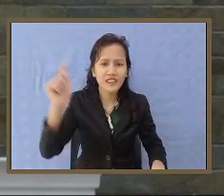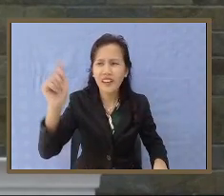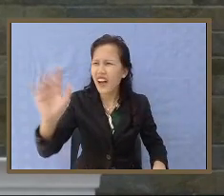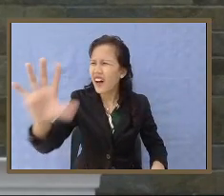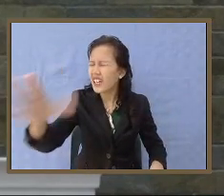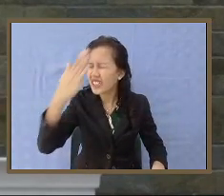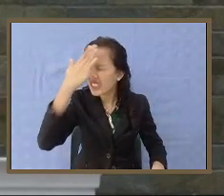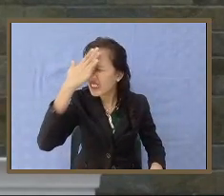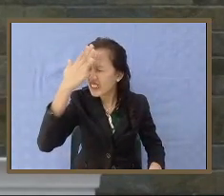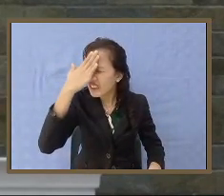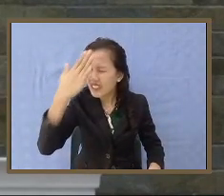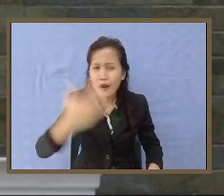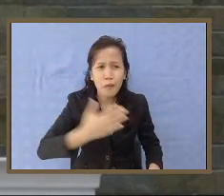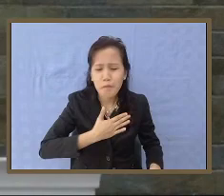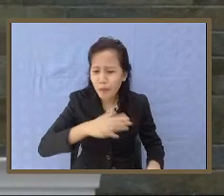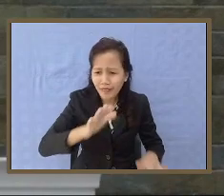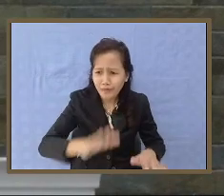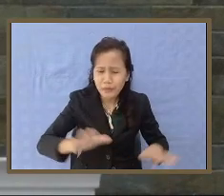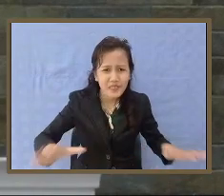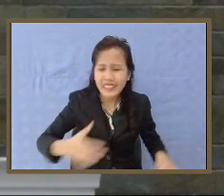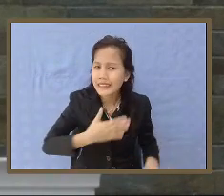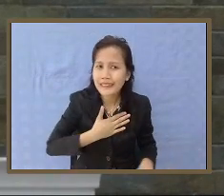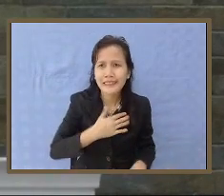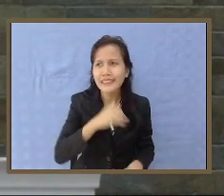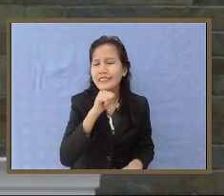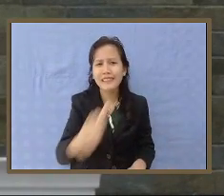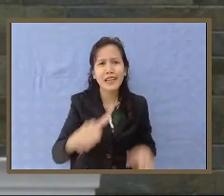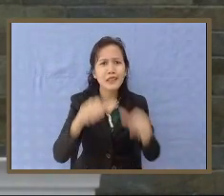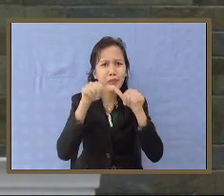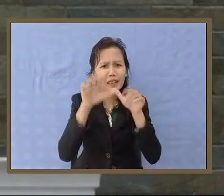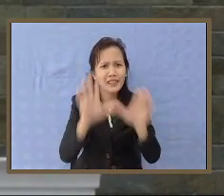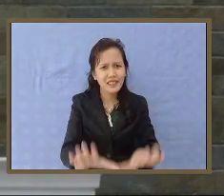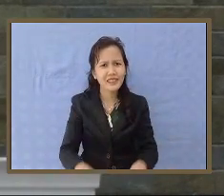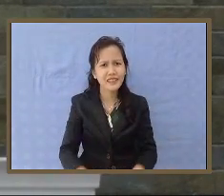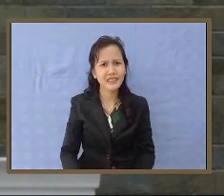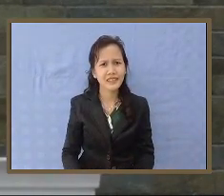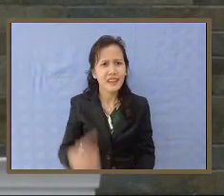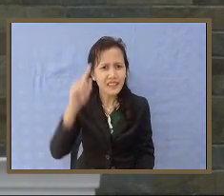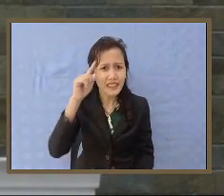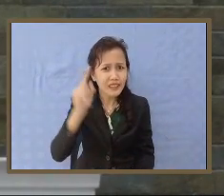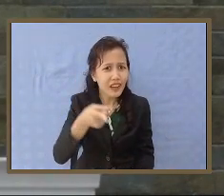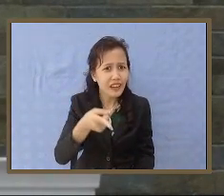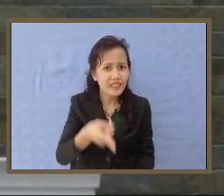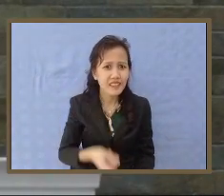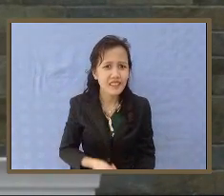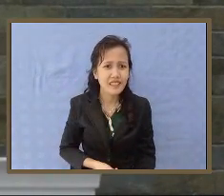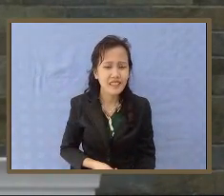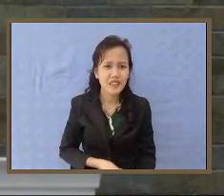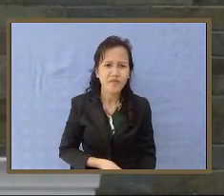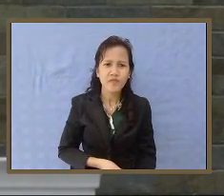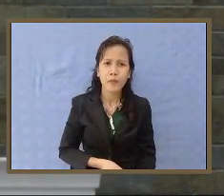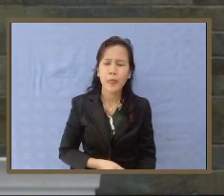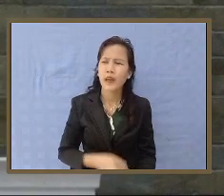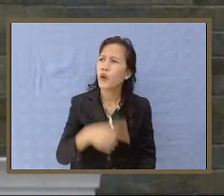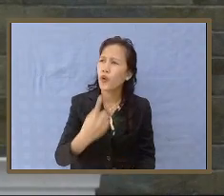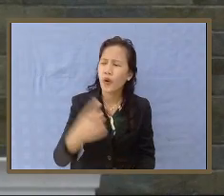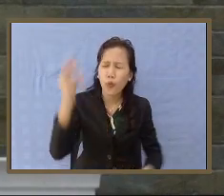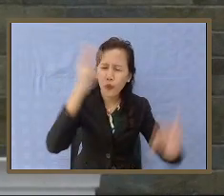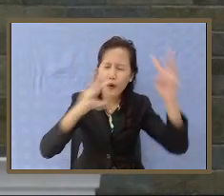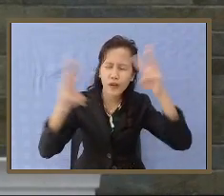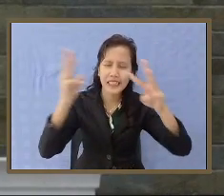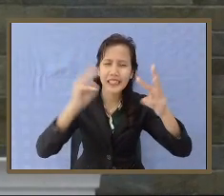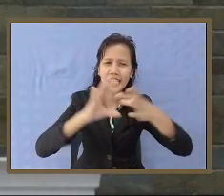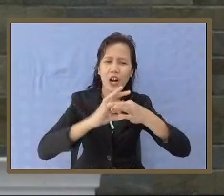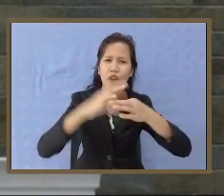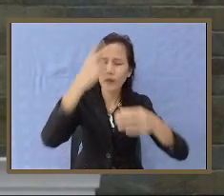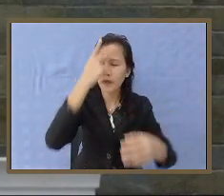Problema, sino ngayon ang inaalala, mga kapatid, ng mga magulang? Mga anak? Sino ngayon ang inaalala ng mga bagulang kaya